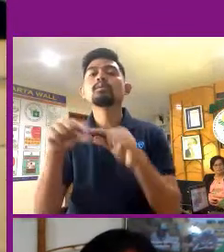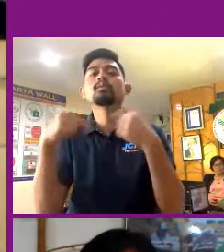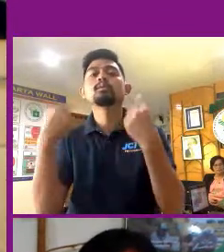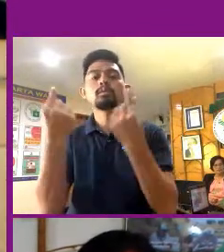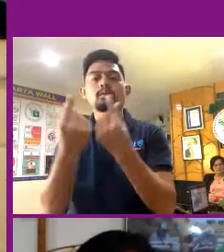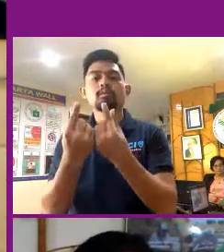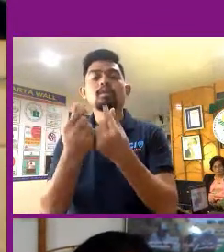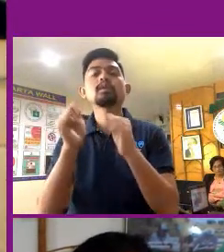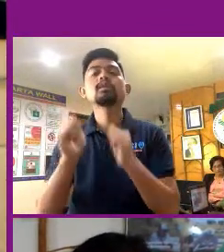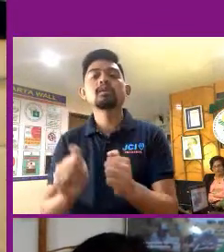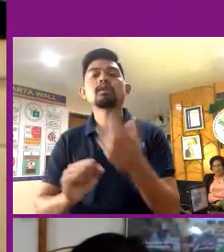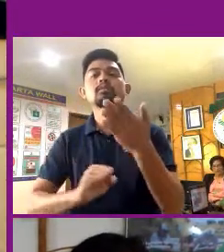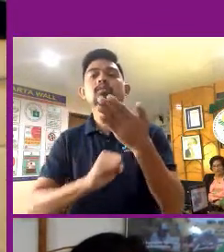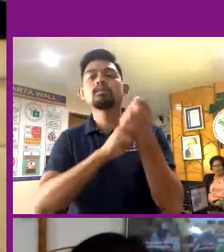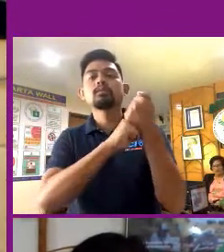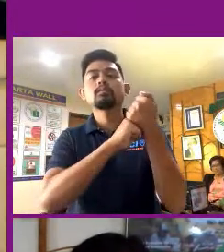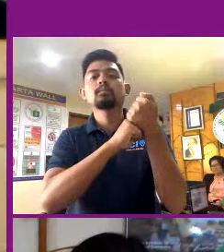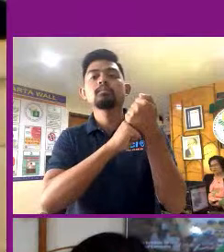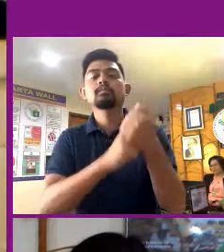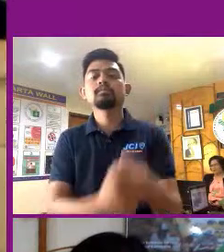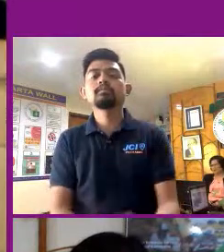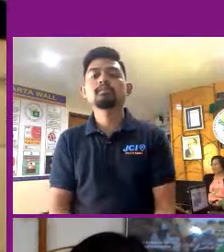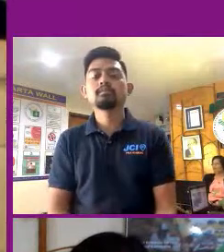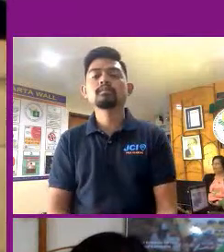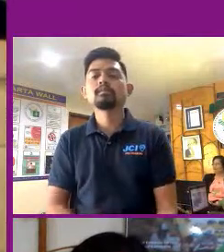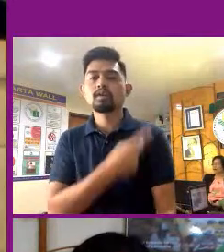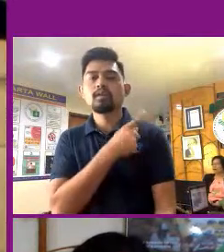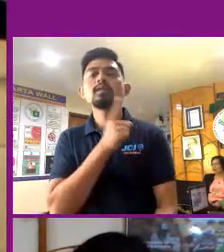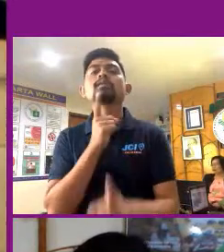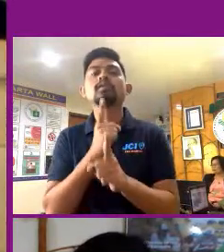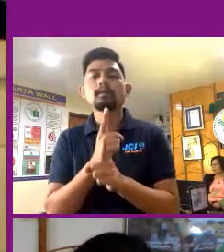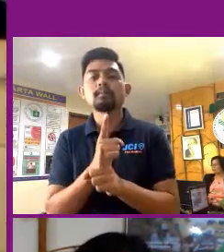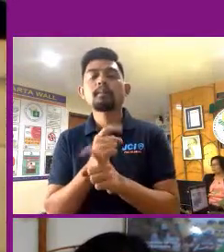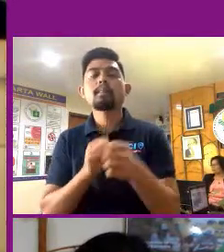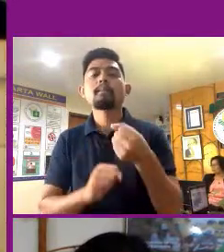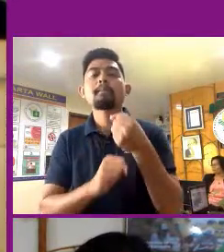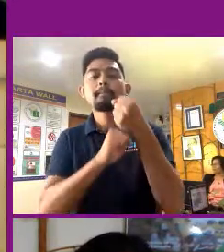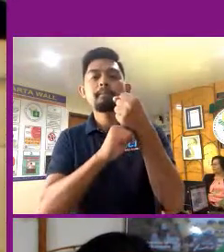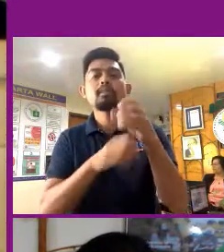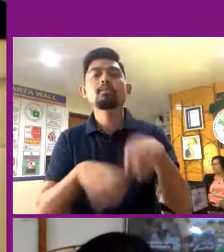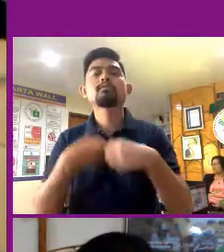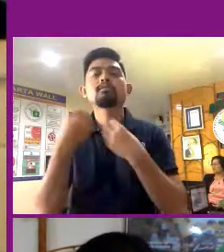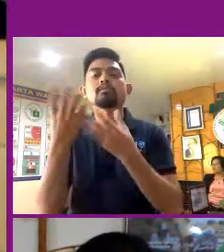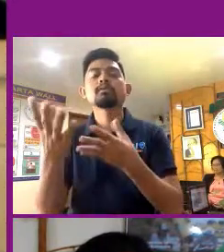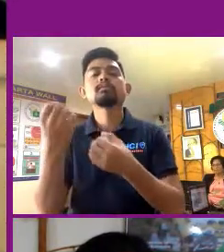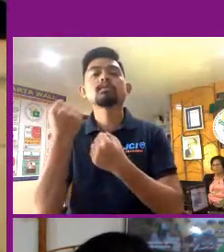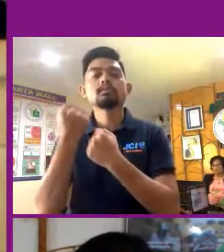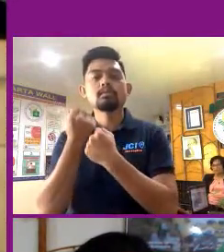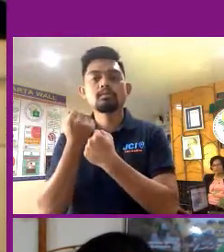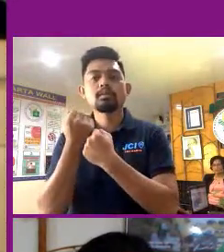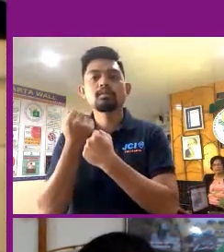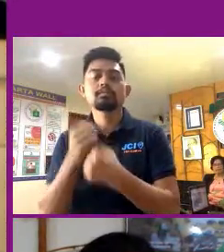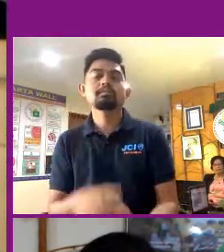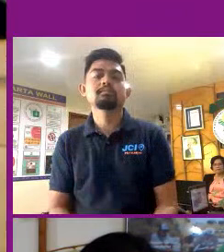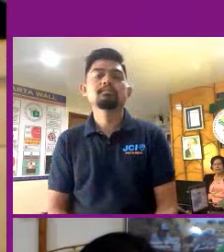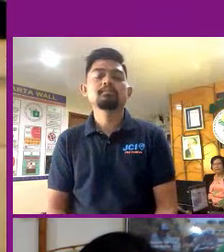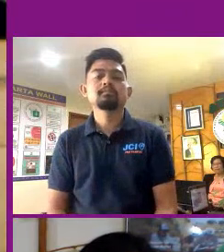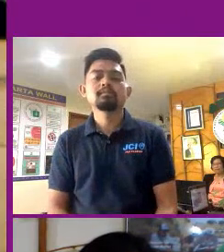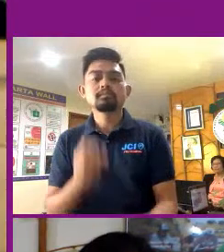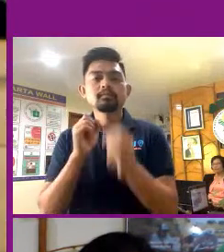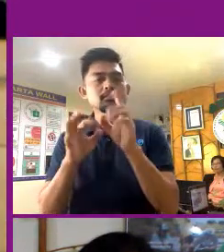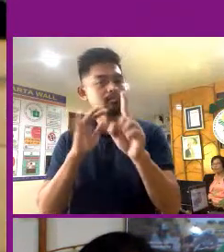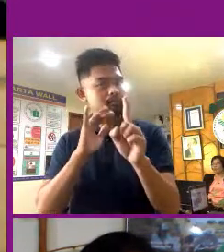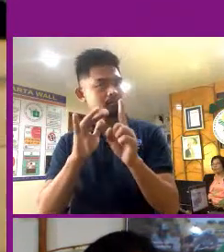na ano, na dapat na ano. At least we have the right to feedback, to give feedback to the agency. Kung nakikita natin